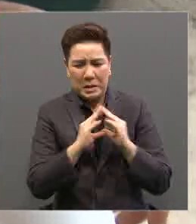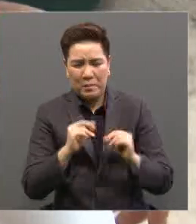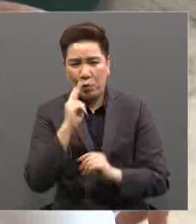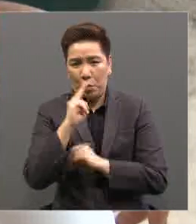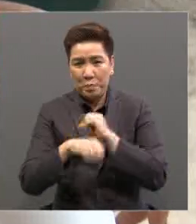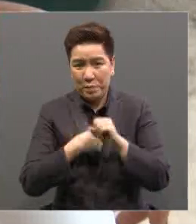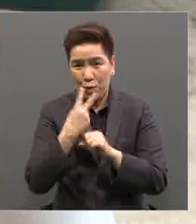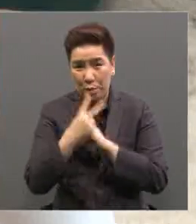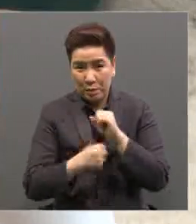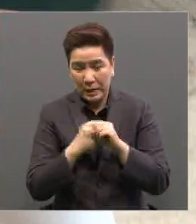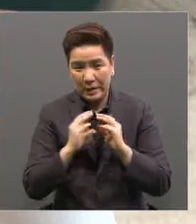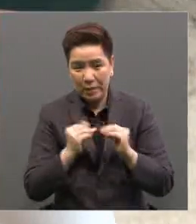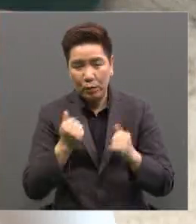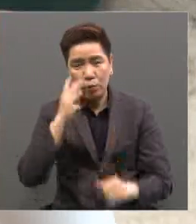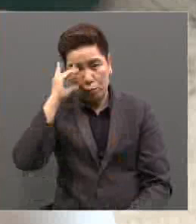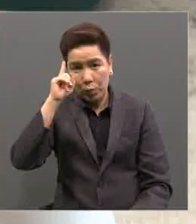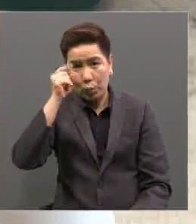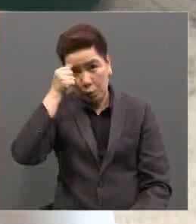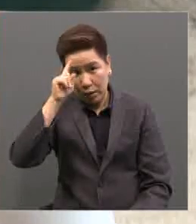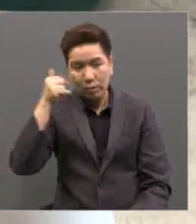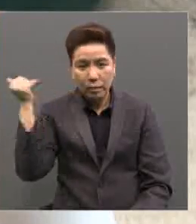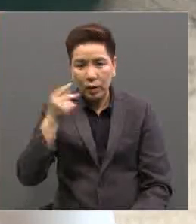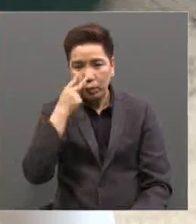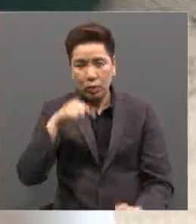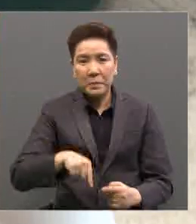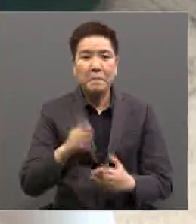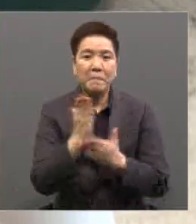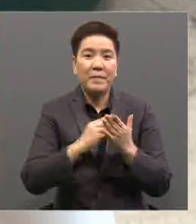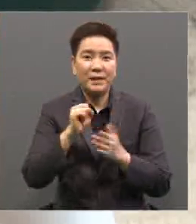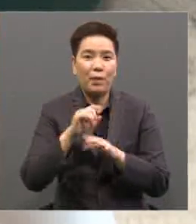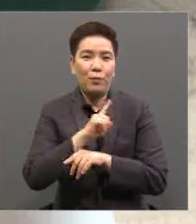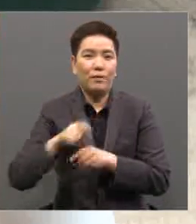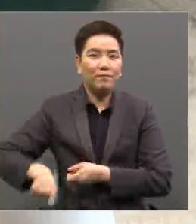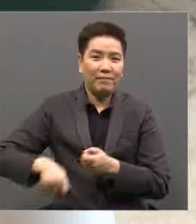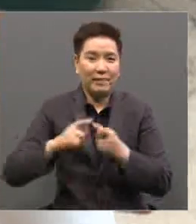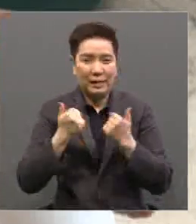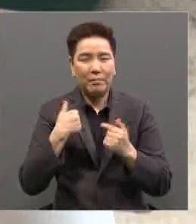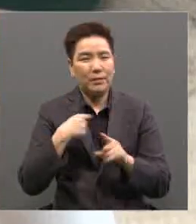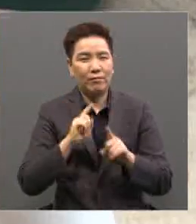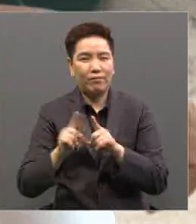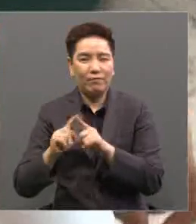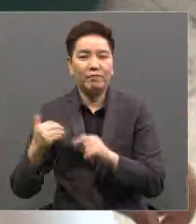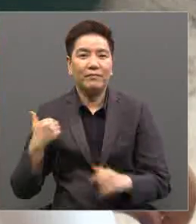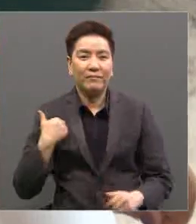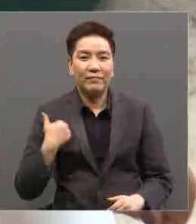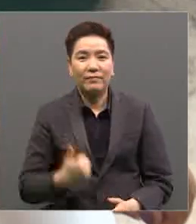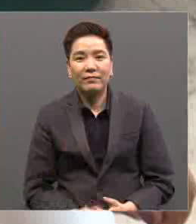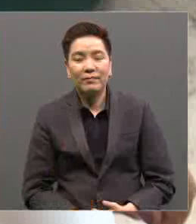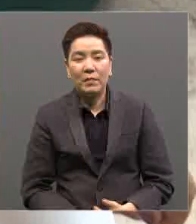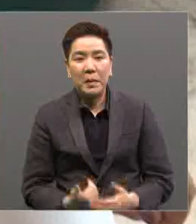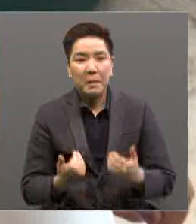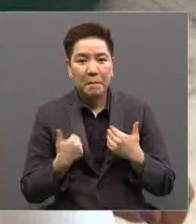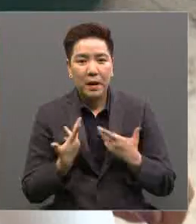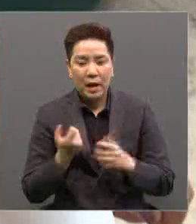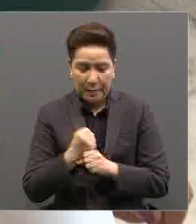2ปีแล้วอ่ะมาพรุ่งนี้อีกวันนึงมาดูไหลบางแสนนะจ๊ะเขามีหลายอย่างจ้ะมีก